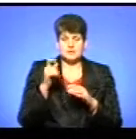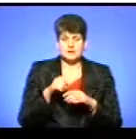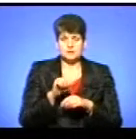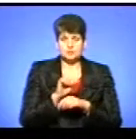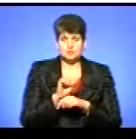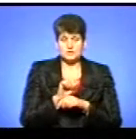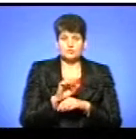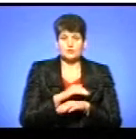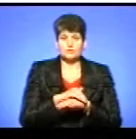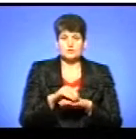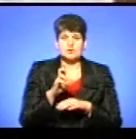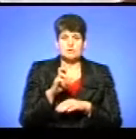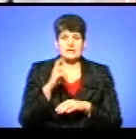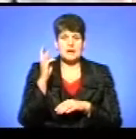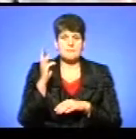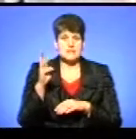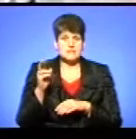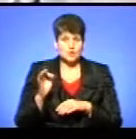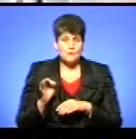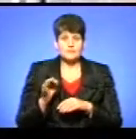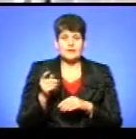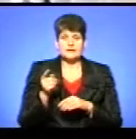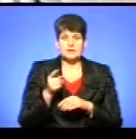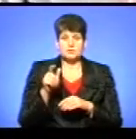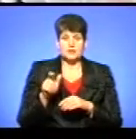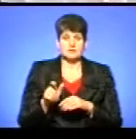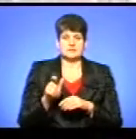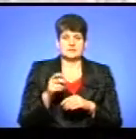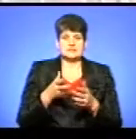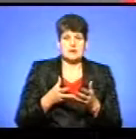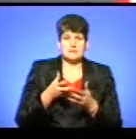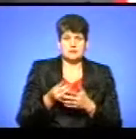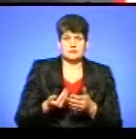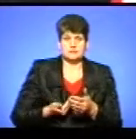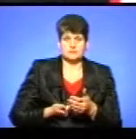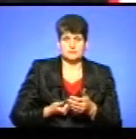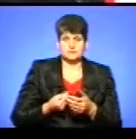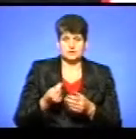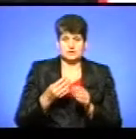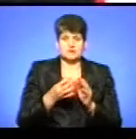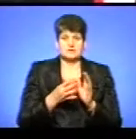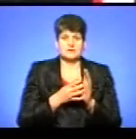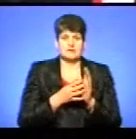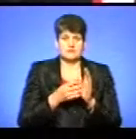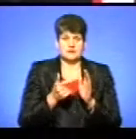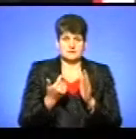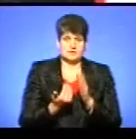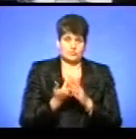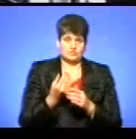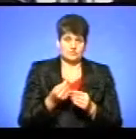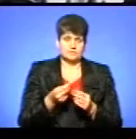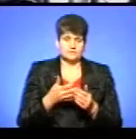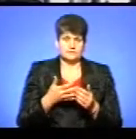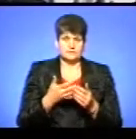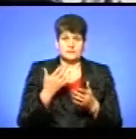зупинку, що на вулиці Богдана Хмельницького. Тернополян Петро Шадовський заплатив готівкою за проїзд за новим тарифом 9 гривень.